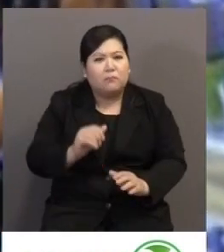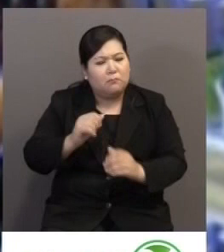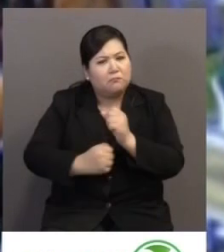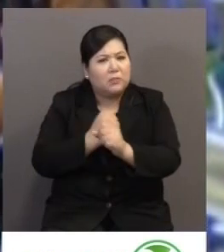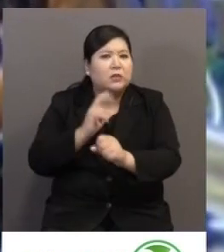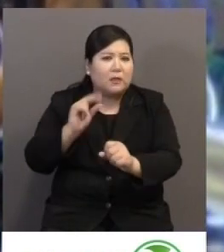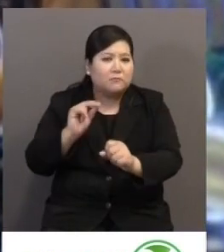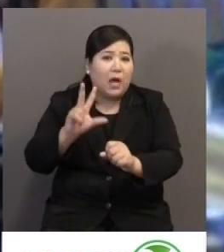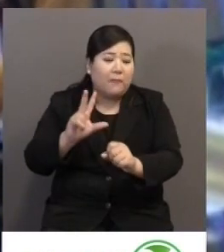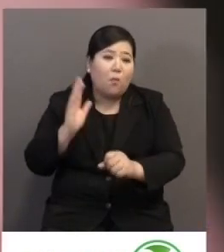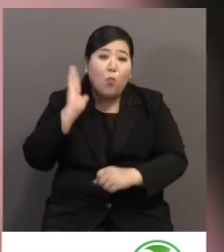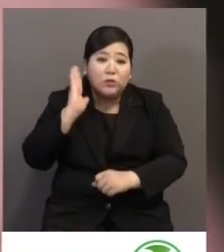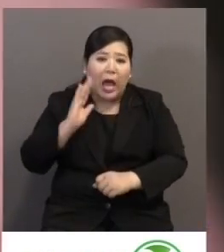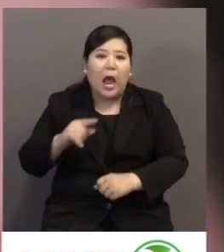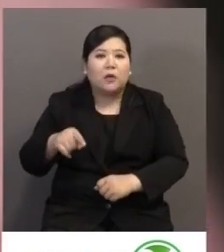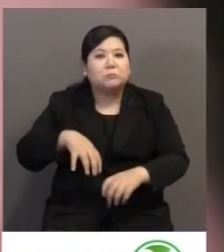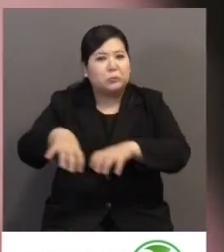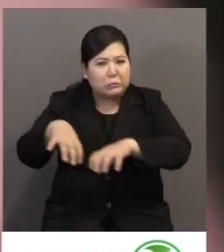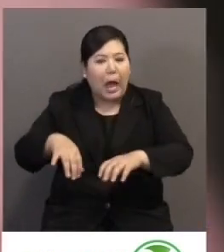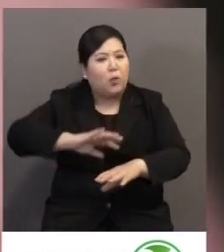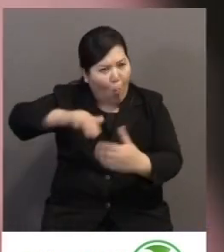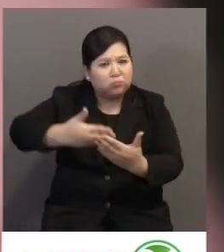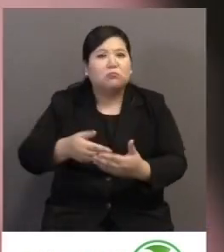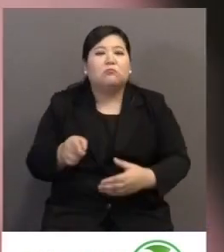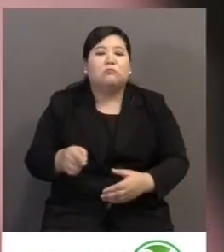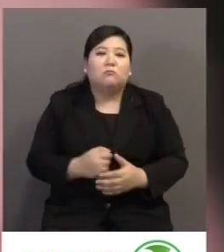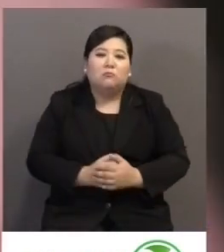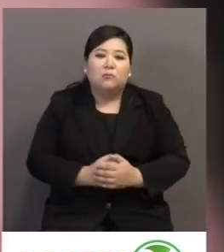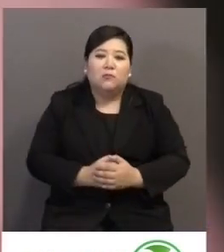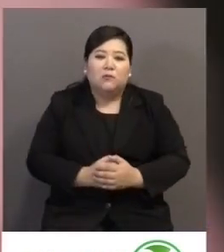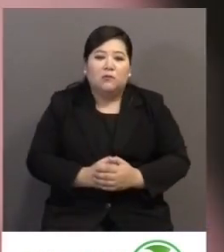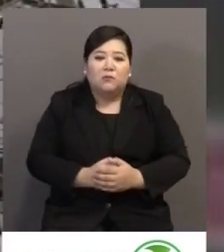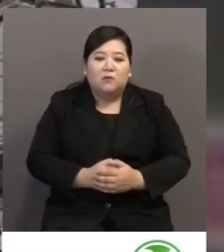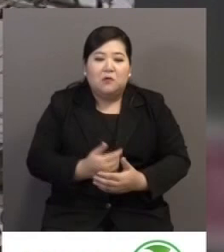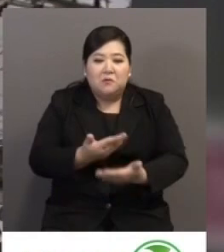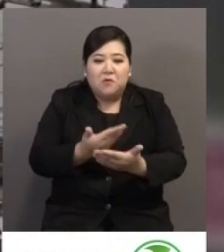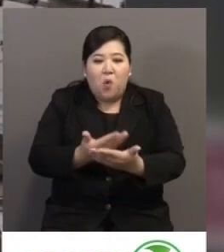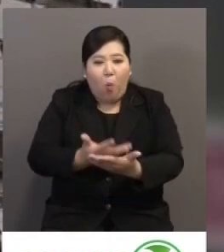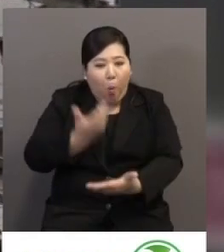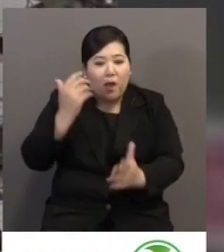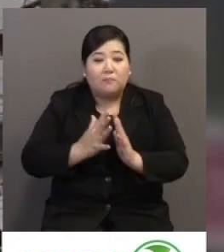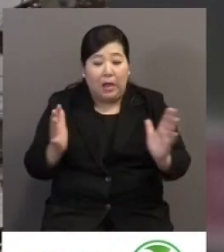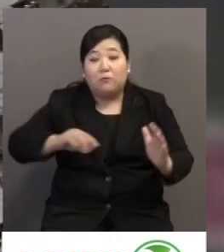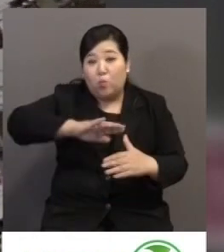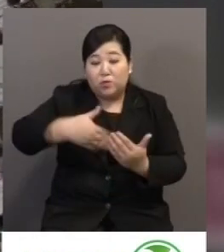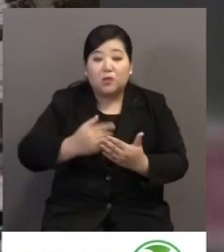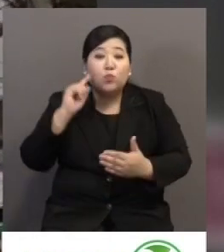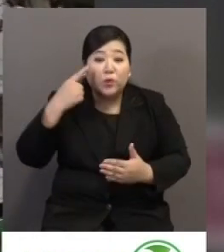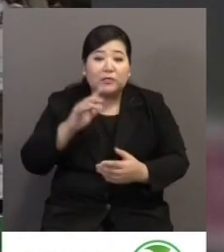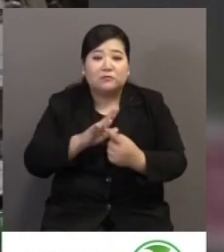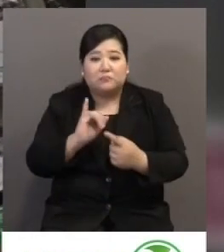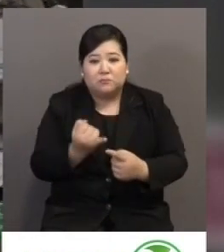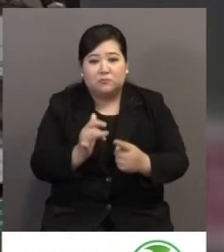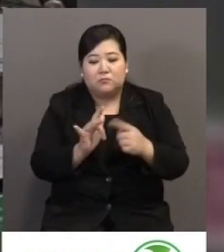ปีที่ผ่านมาฝ่ายชายก็เป็นผู้จัดการทั้งหมดค่ะและด้วยมูลค่าสินทรัพย์ที่มีการเปิดเผยจากเจนเล้งในครั้งนี้นะคะ